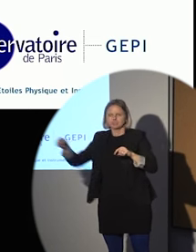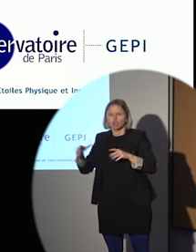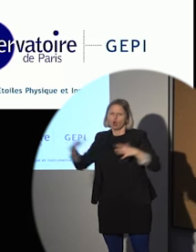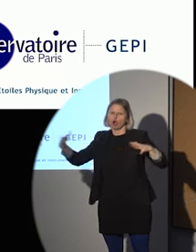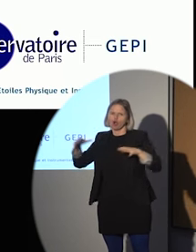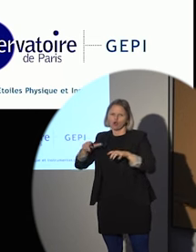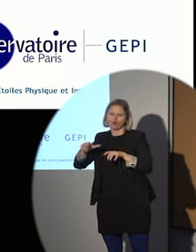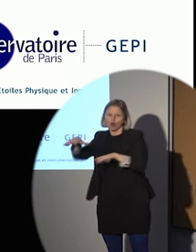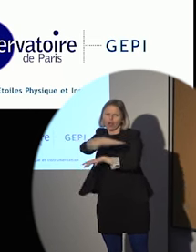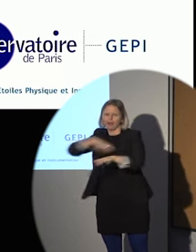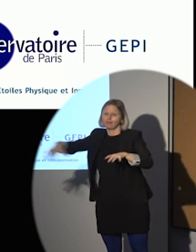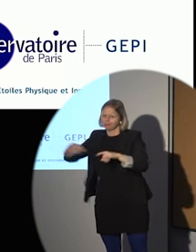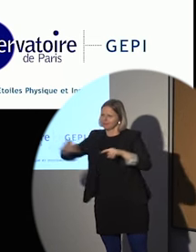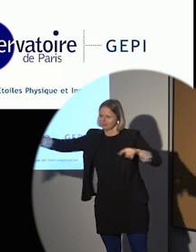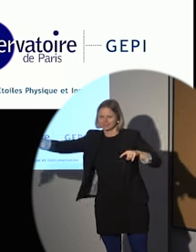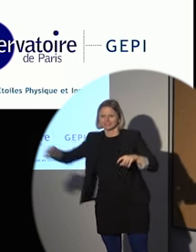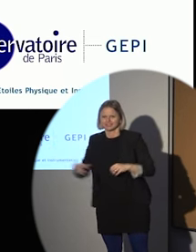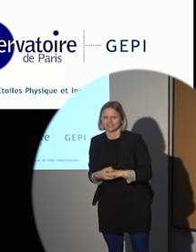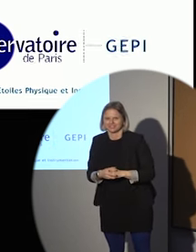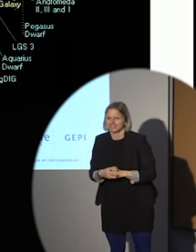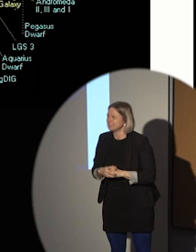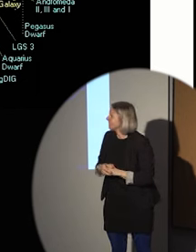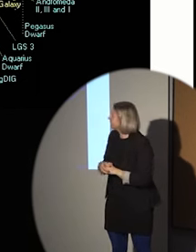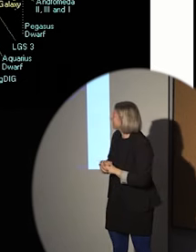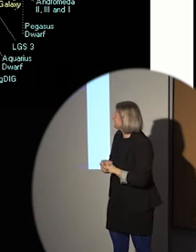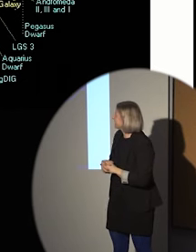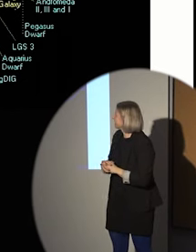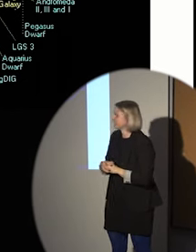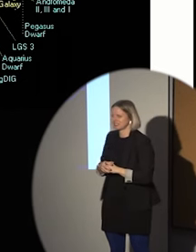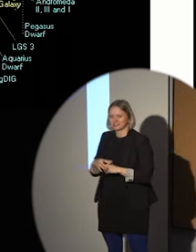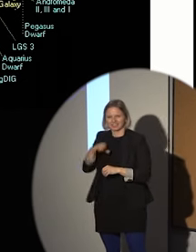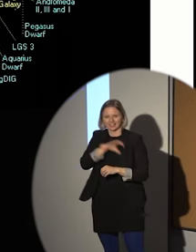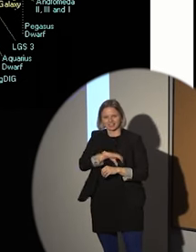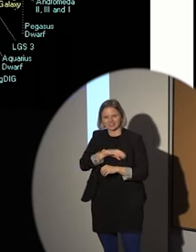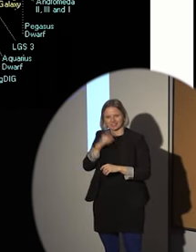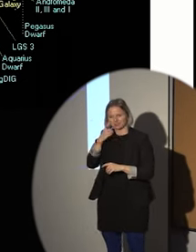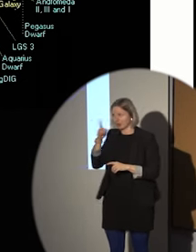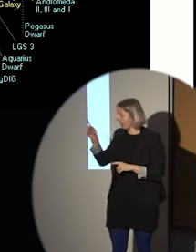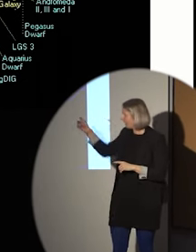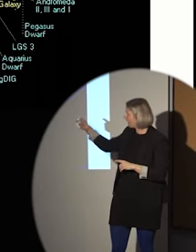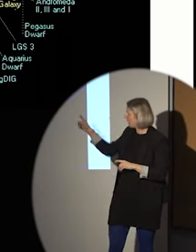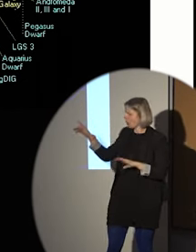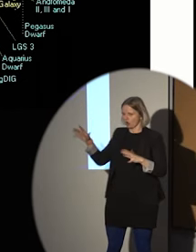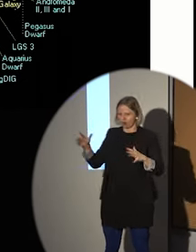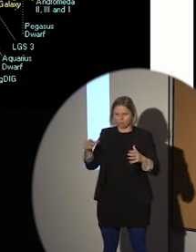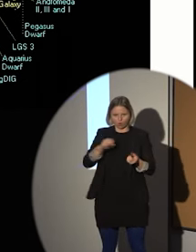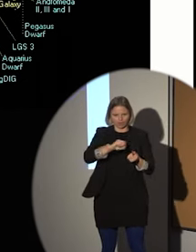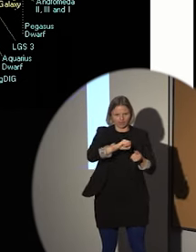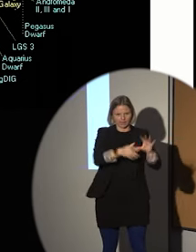dire. Et on va essayer de voir comment les galaxies se distribuent.